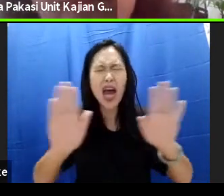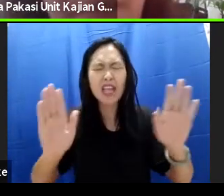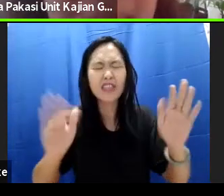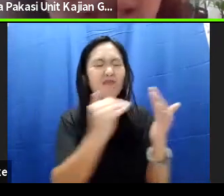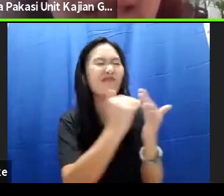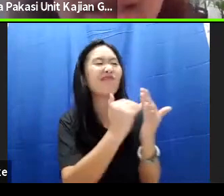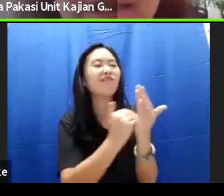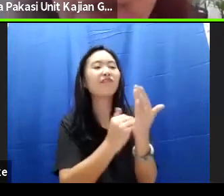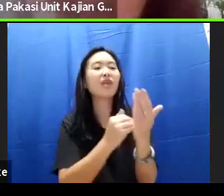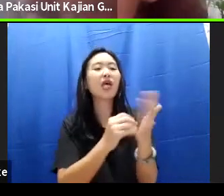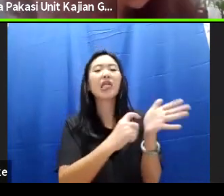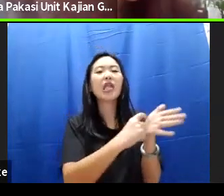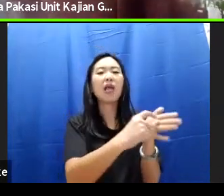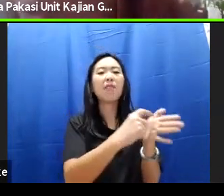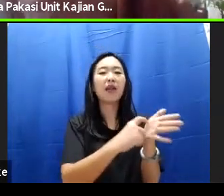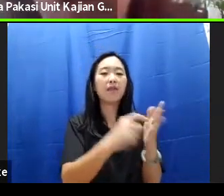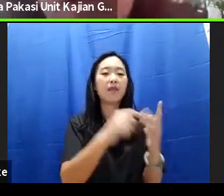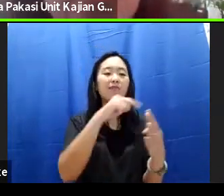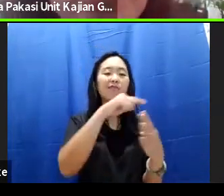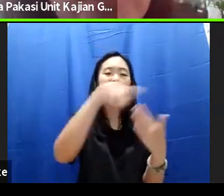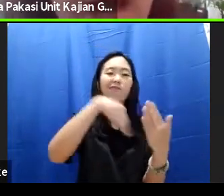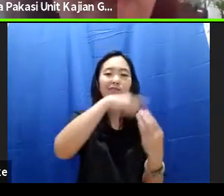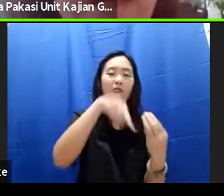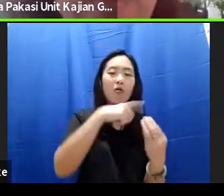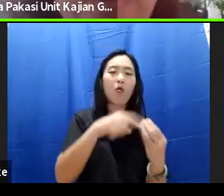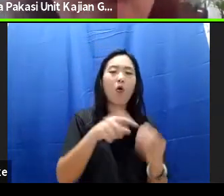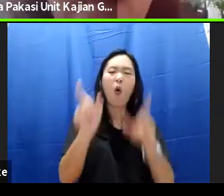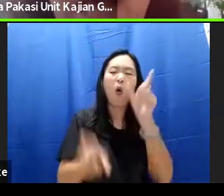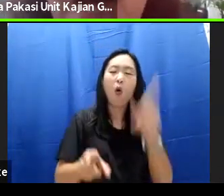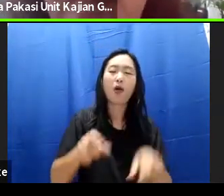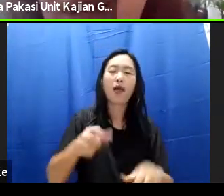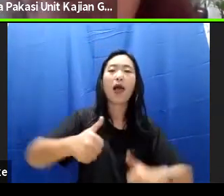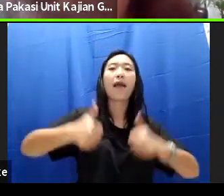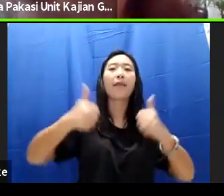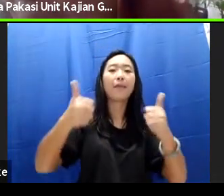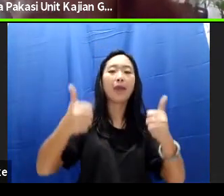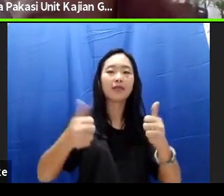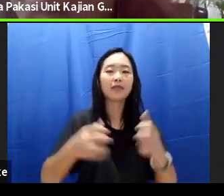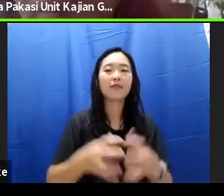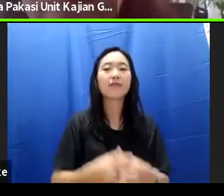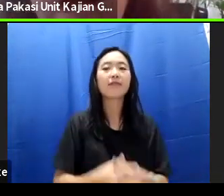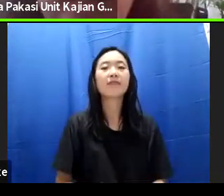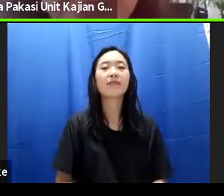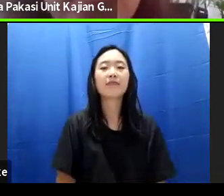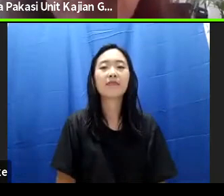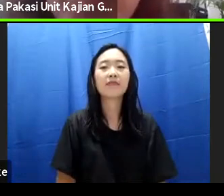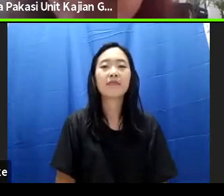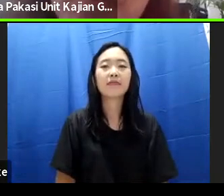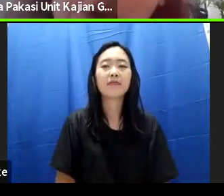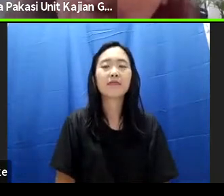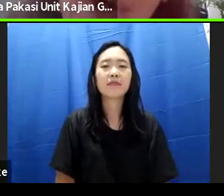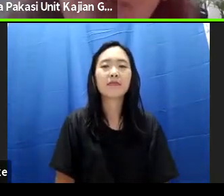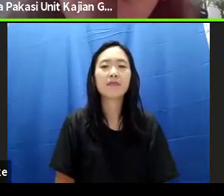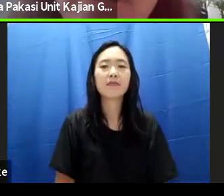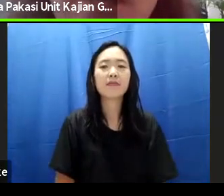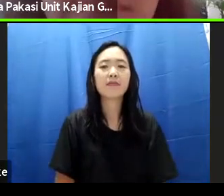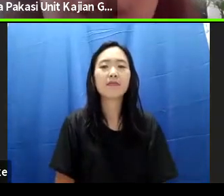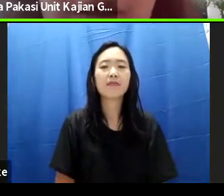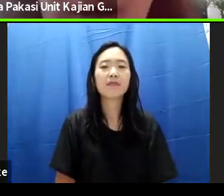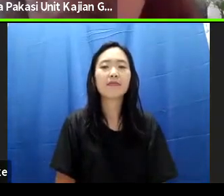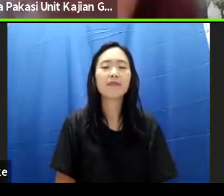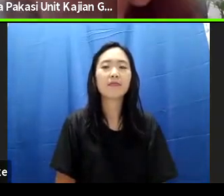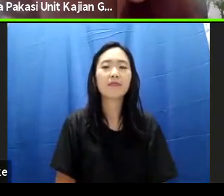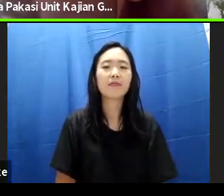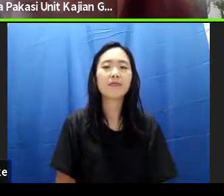juga Mbak Gadis Arifia gitu, Ibu Sam ya, Bu Samsiah Ahmad gitu, Mbak Ani Sucipto,